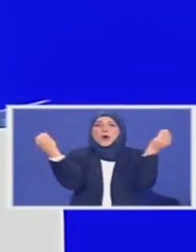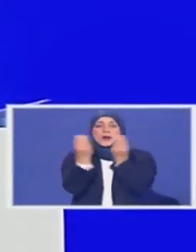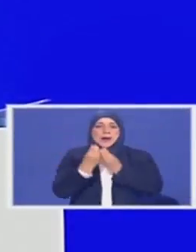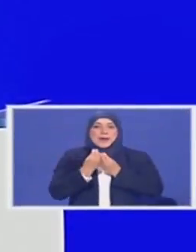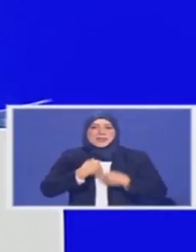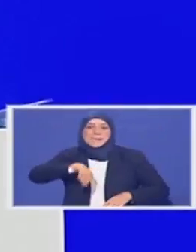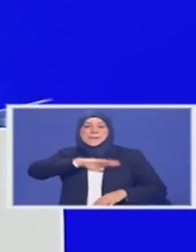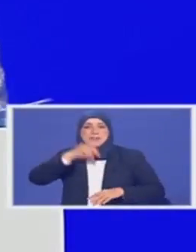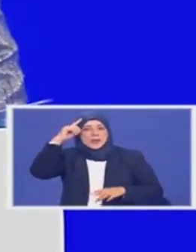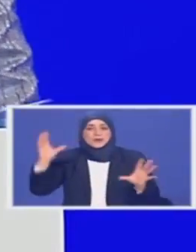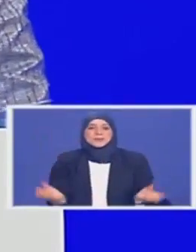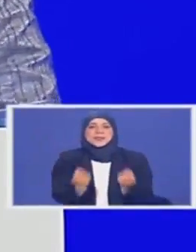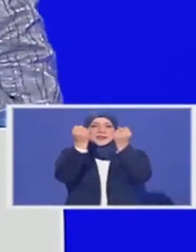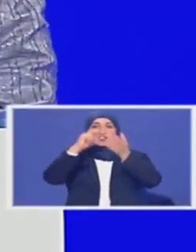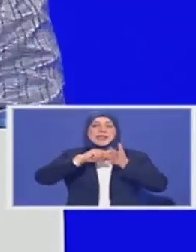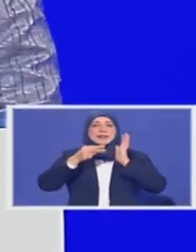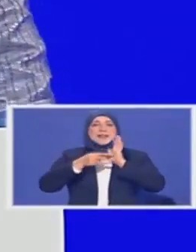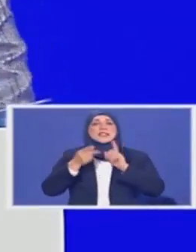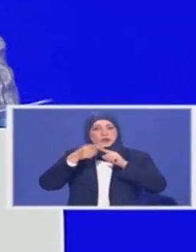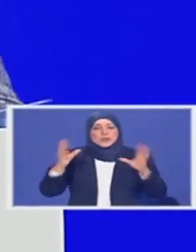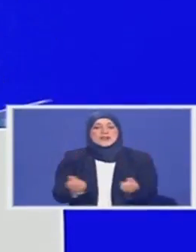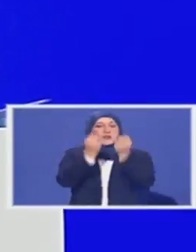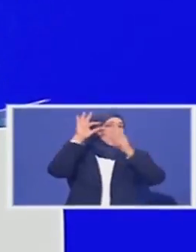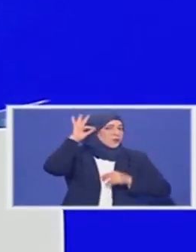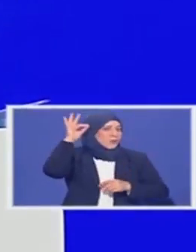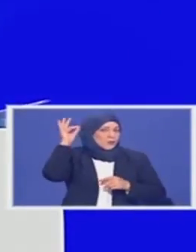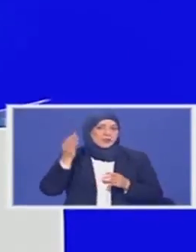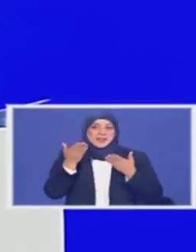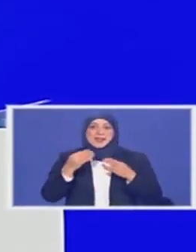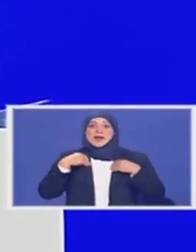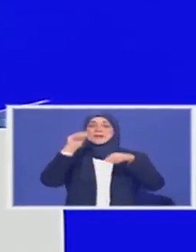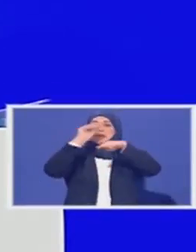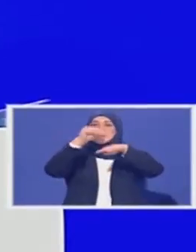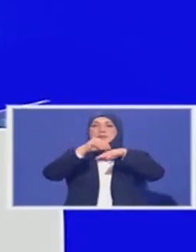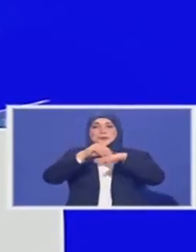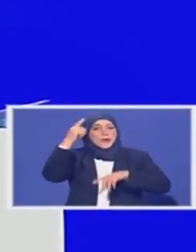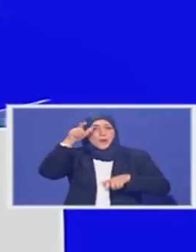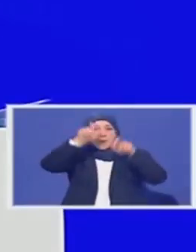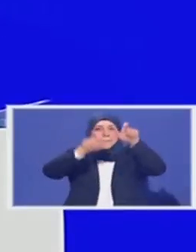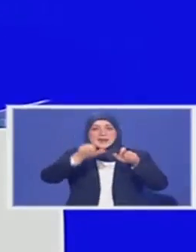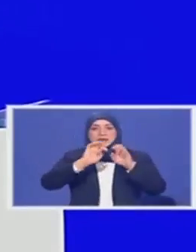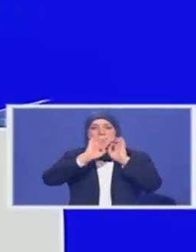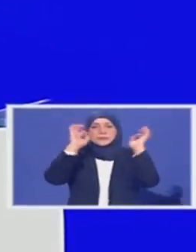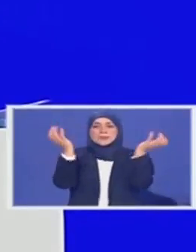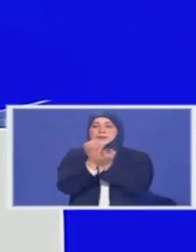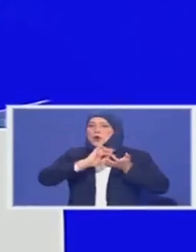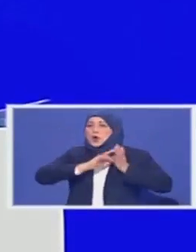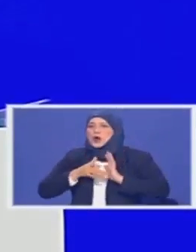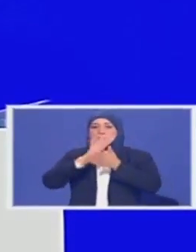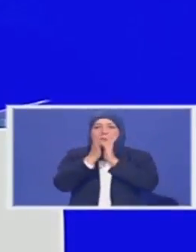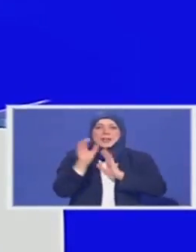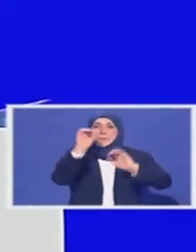في إنجاح هذه الخطة. ولهنا بالطبع هذا نداء للجميع، للمجتمع المدني،